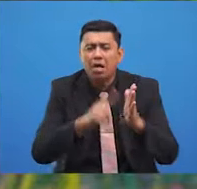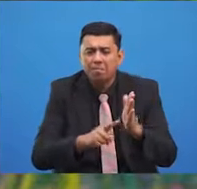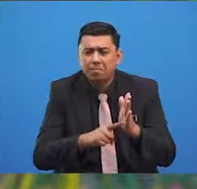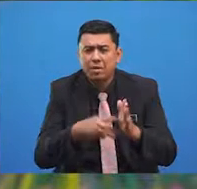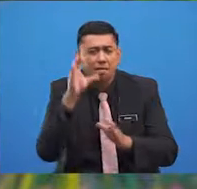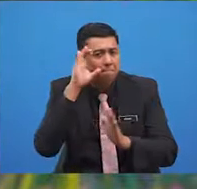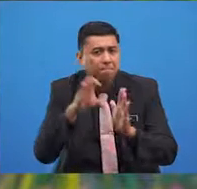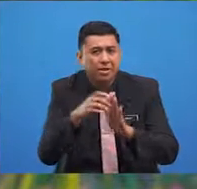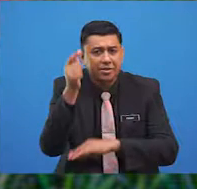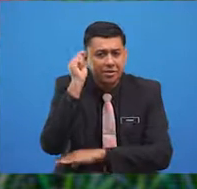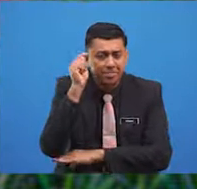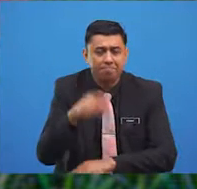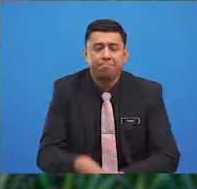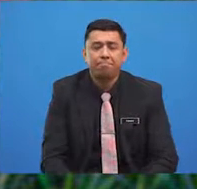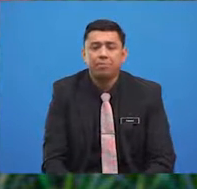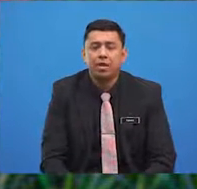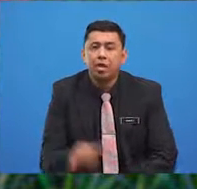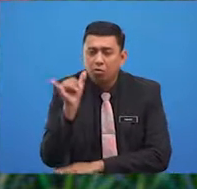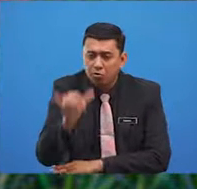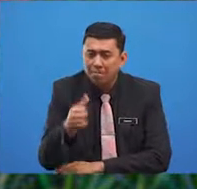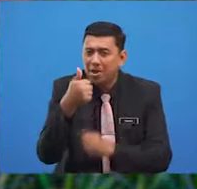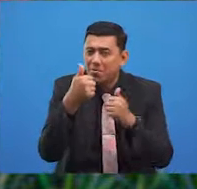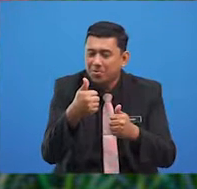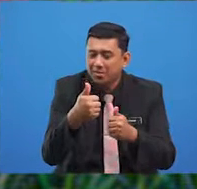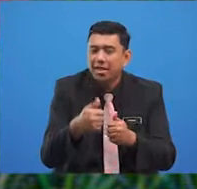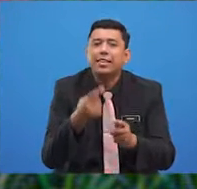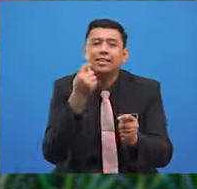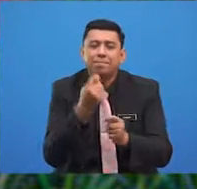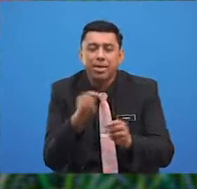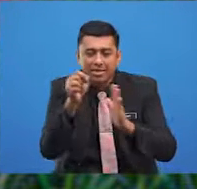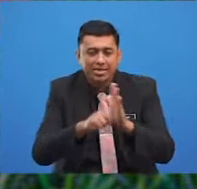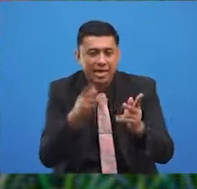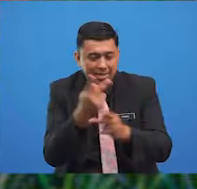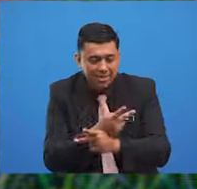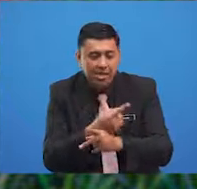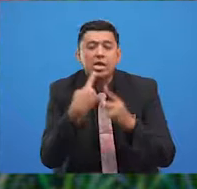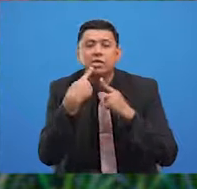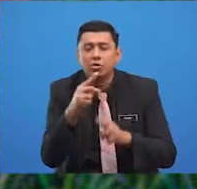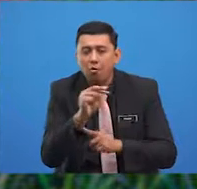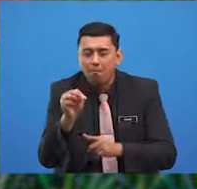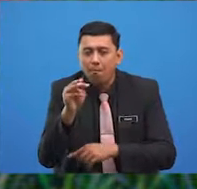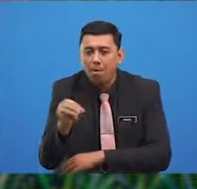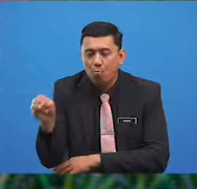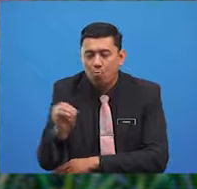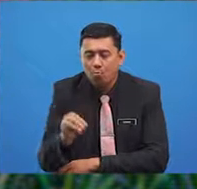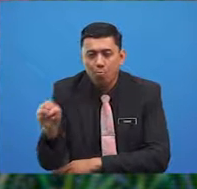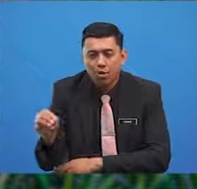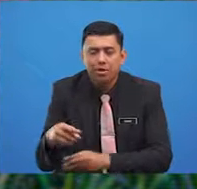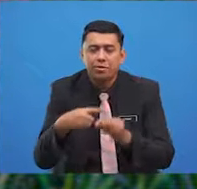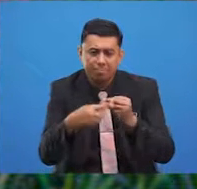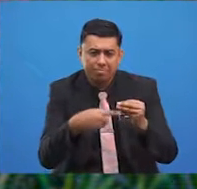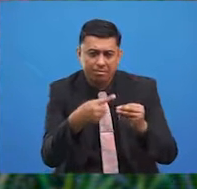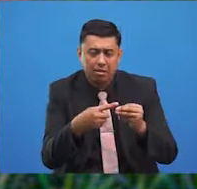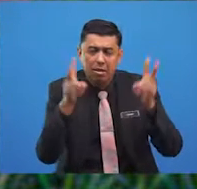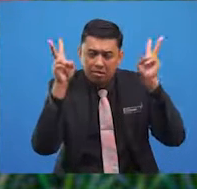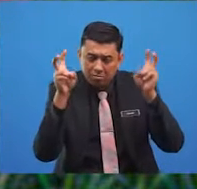ditayangkan sebentar tadi? Ya, bagus. Tepat sekali jawapan yang diberikan murid-murid berkaitan dengan